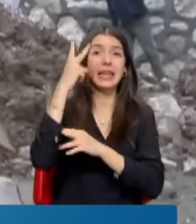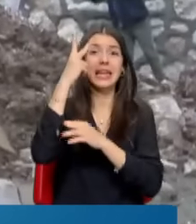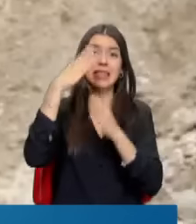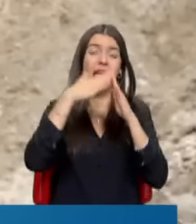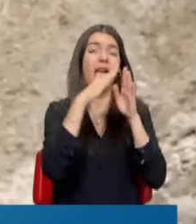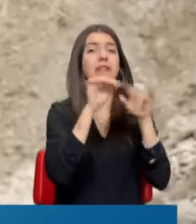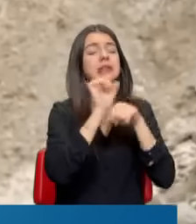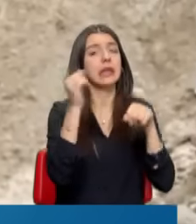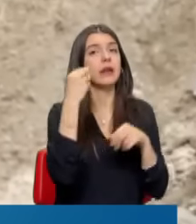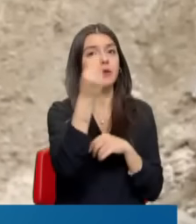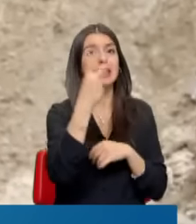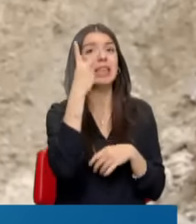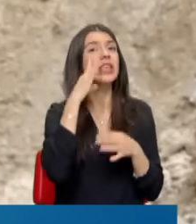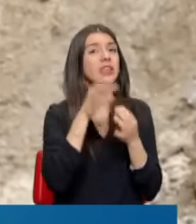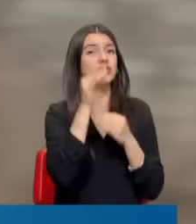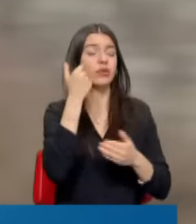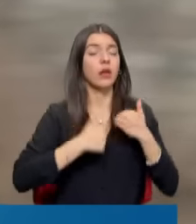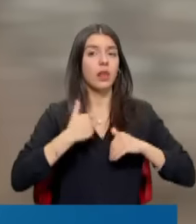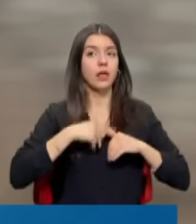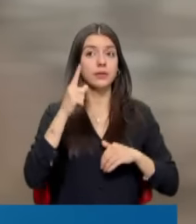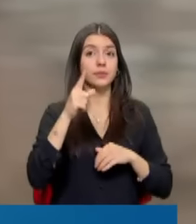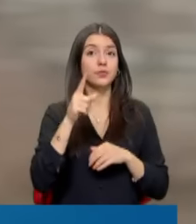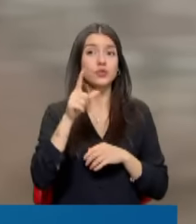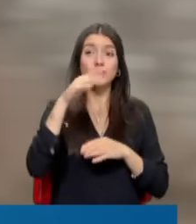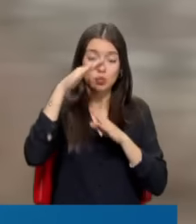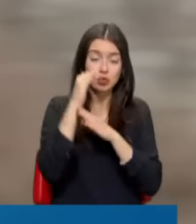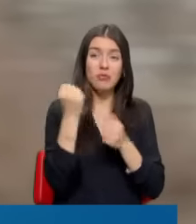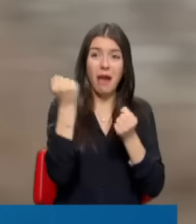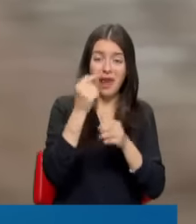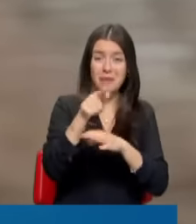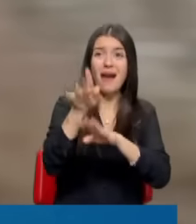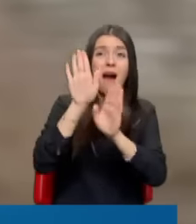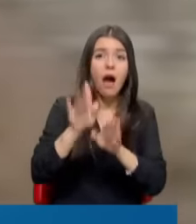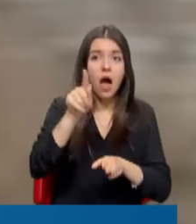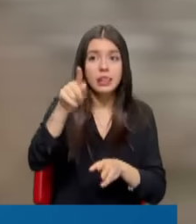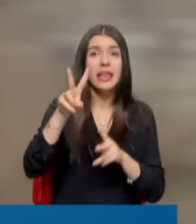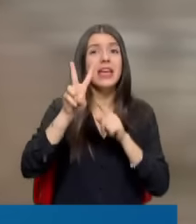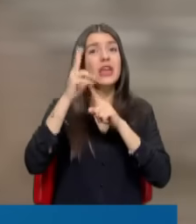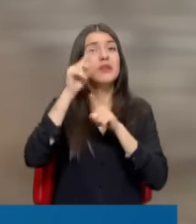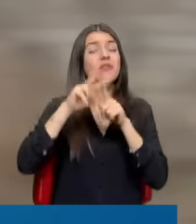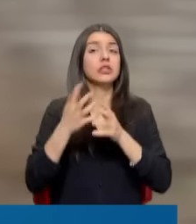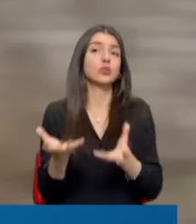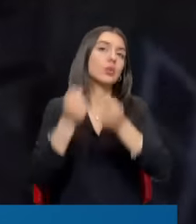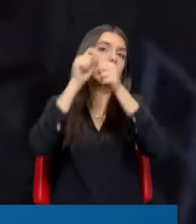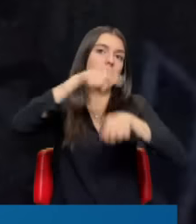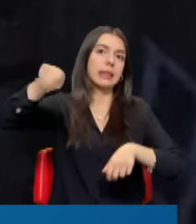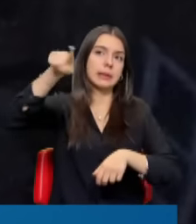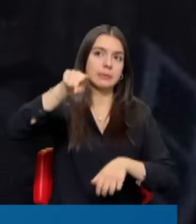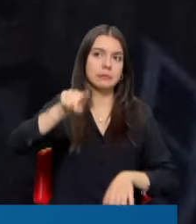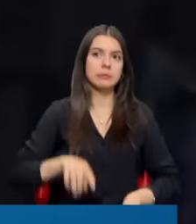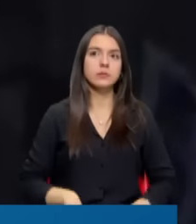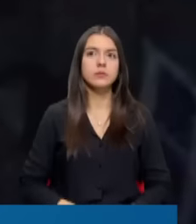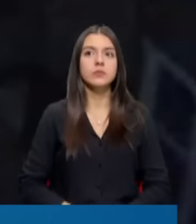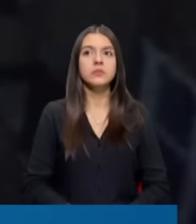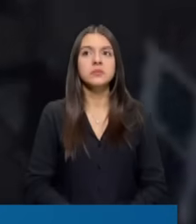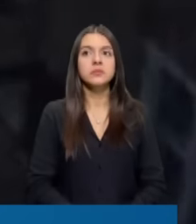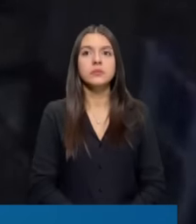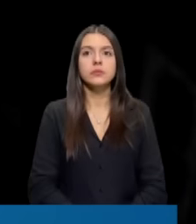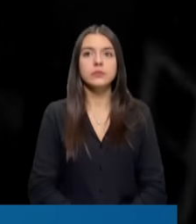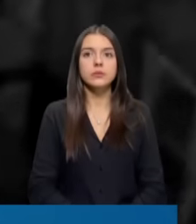zarar verdi. 2 kişi yaralandı. Uçurumun kenarında kalan otomobiller vinç yardımıyla kurtarıldı.